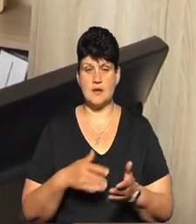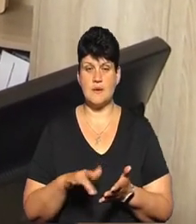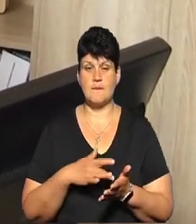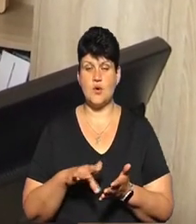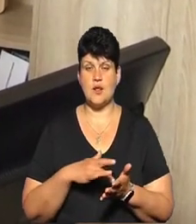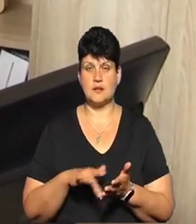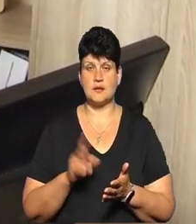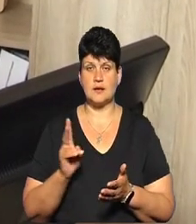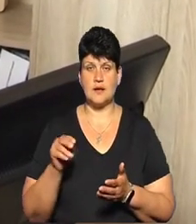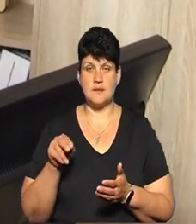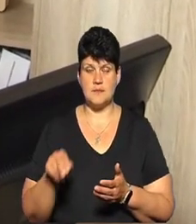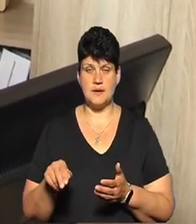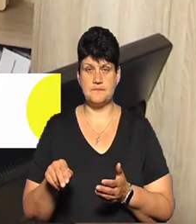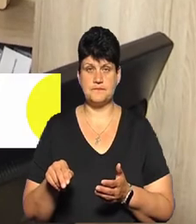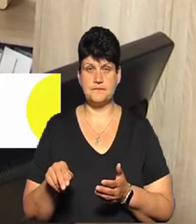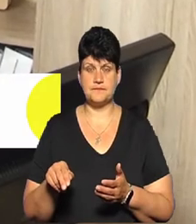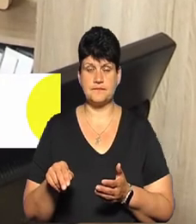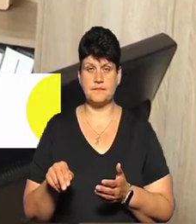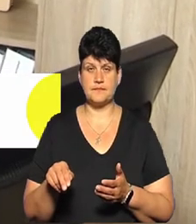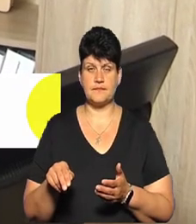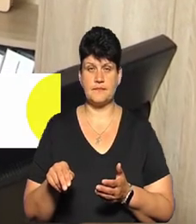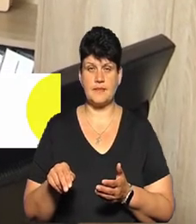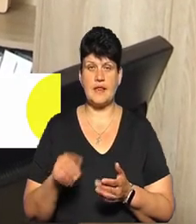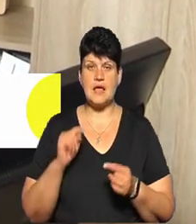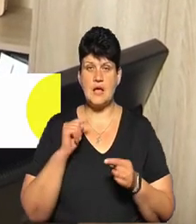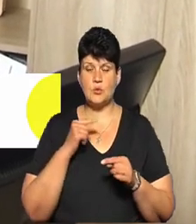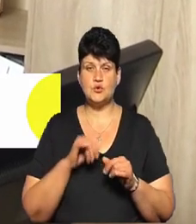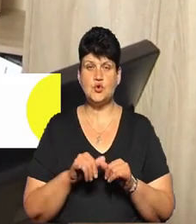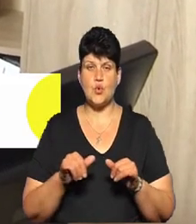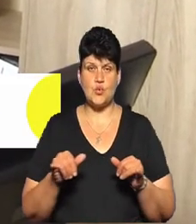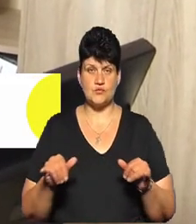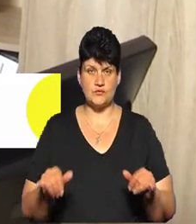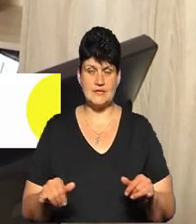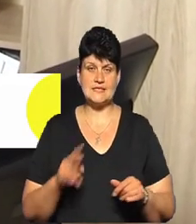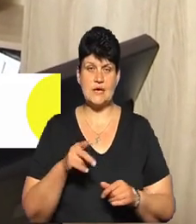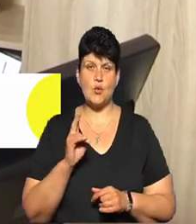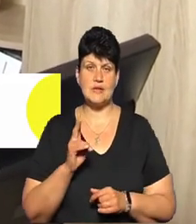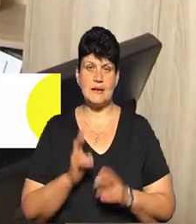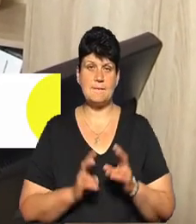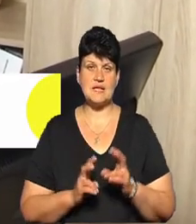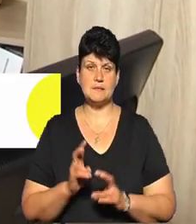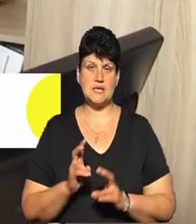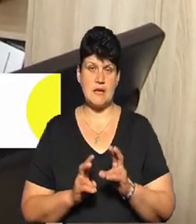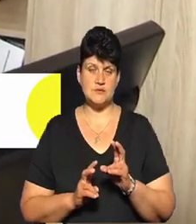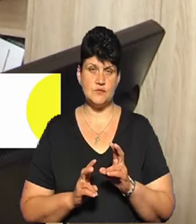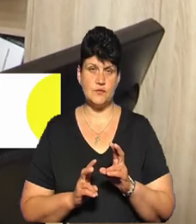Агенція міського економічного розвитку. Це комунальне підприємство, яке